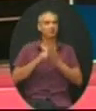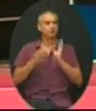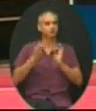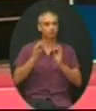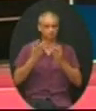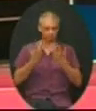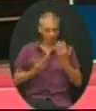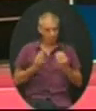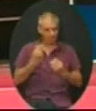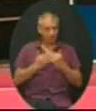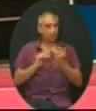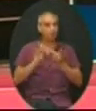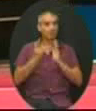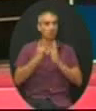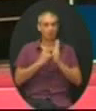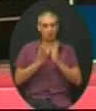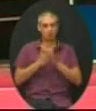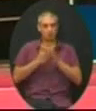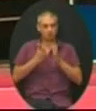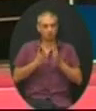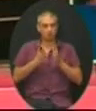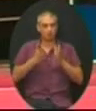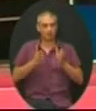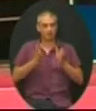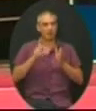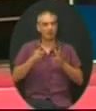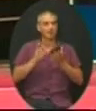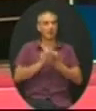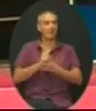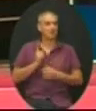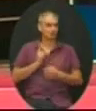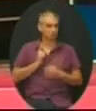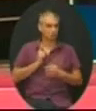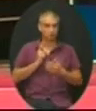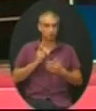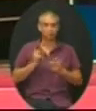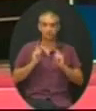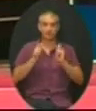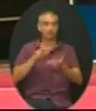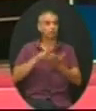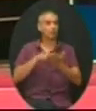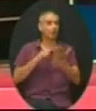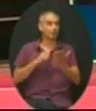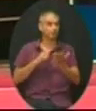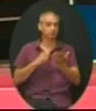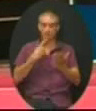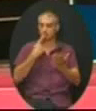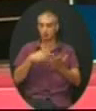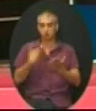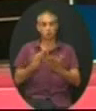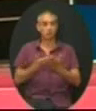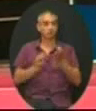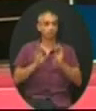לאט לאט, בניגוד לחוק, הוא מרחיב את המעגל גם לחברויות אישיות. עכשיו, הגישו בגץ. אמר היועץ